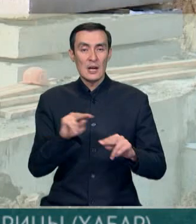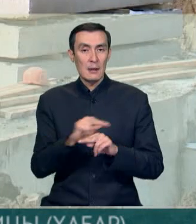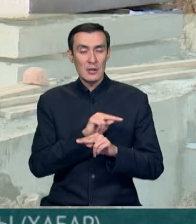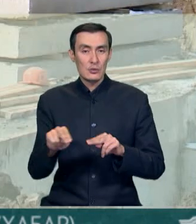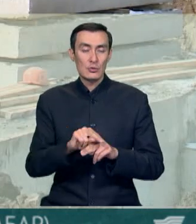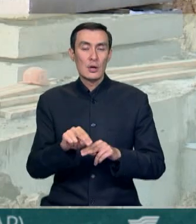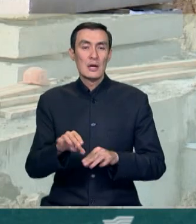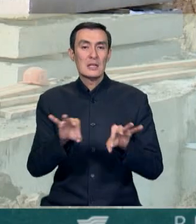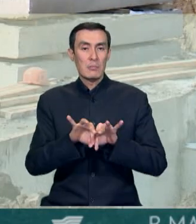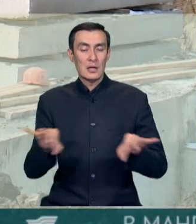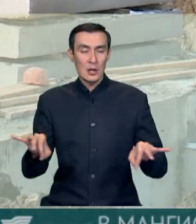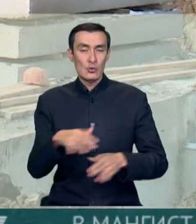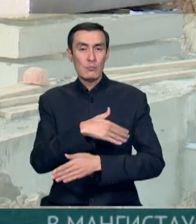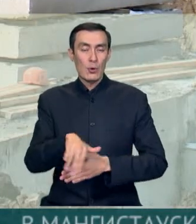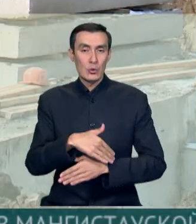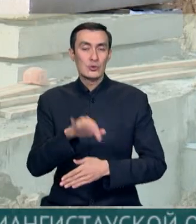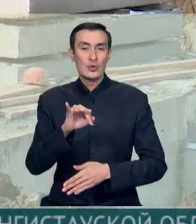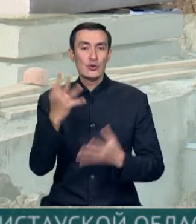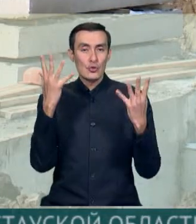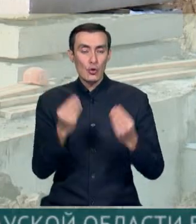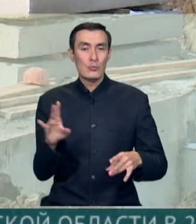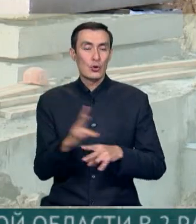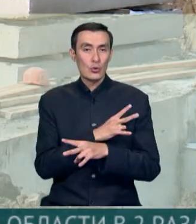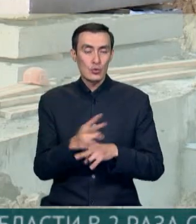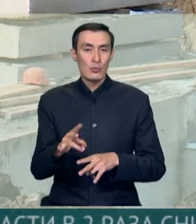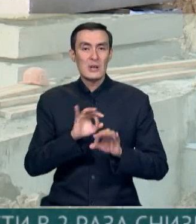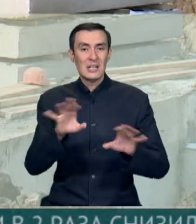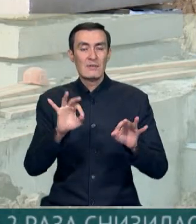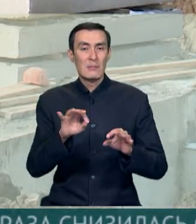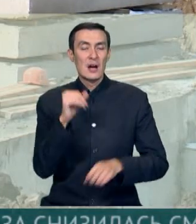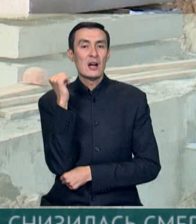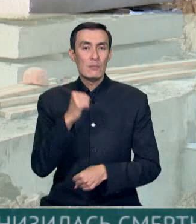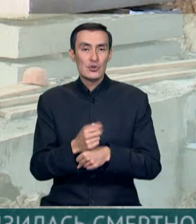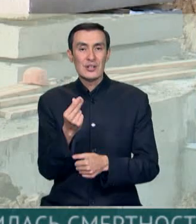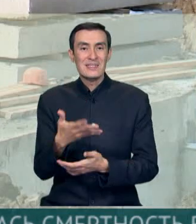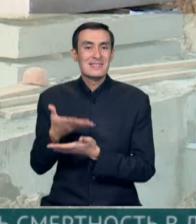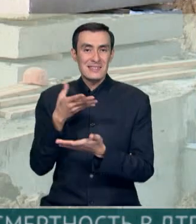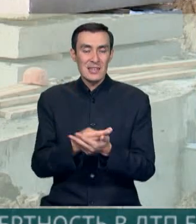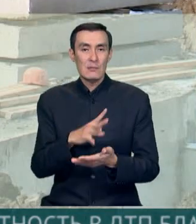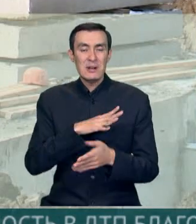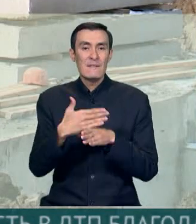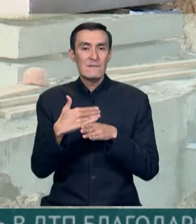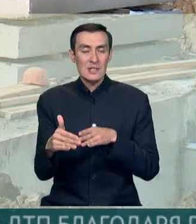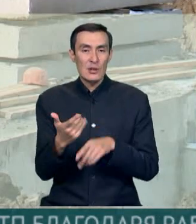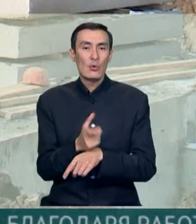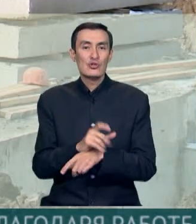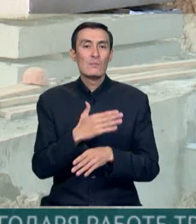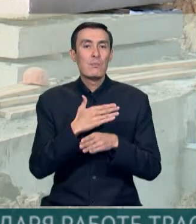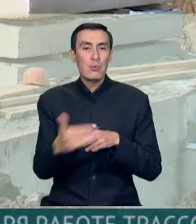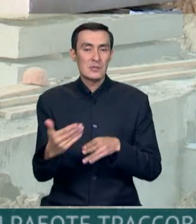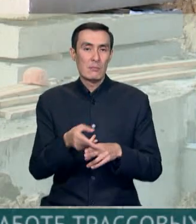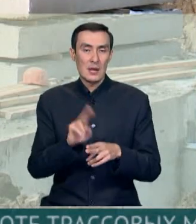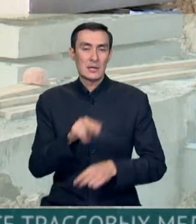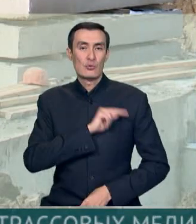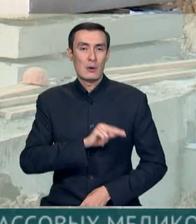по улице Алтынсарина и днем, и ночью. По словам тепловиков, деньги на ремонт были выделены поздно, поэтому